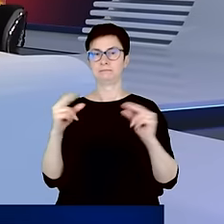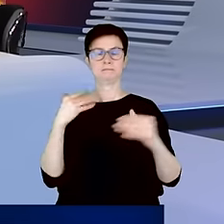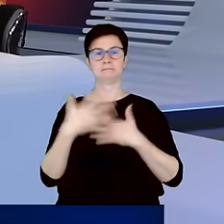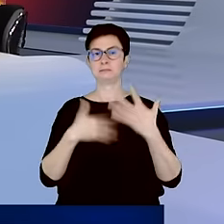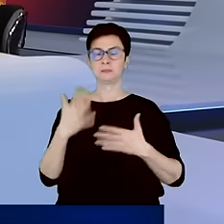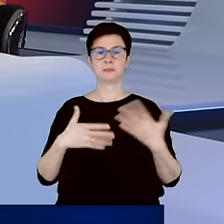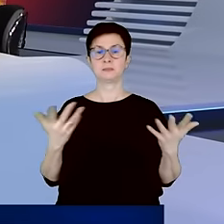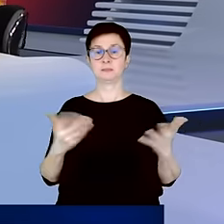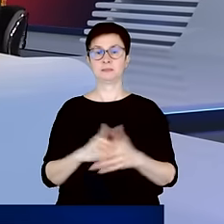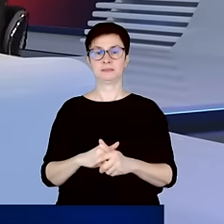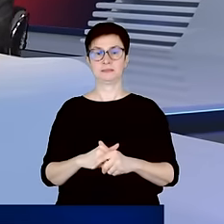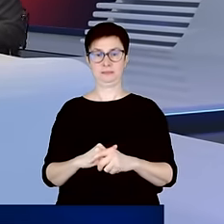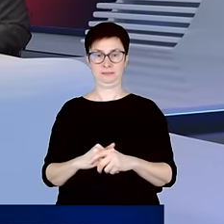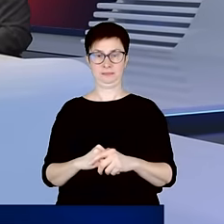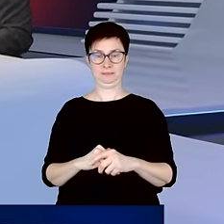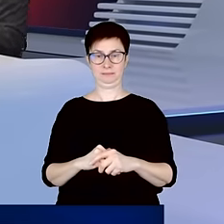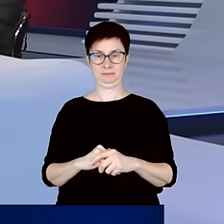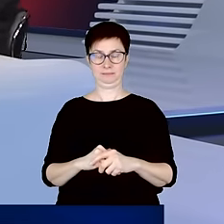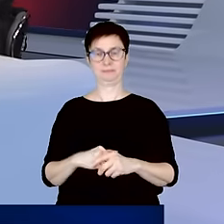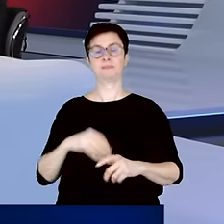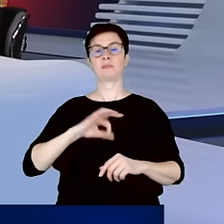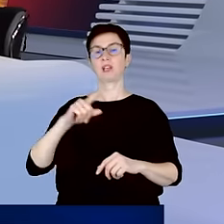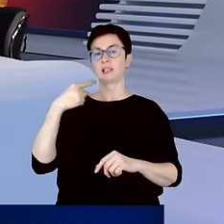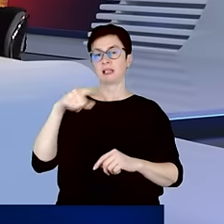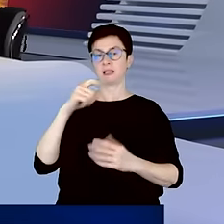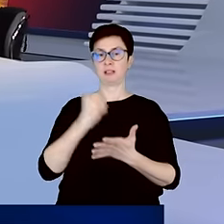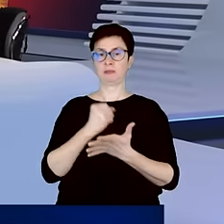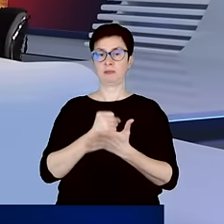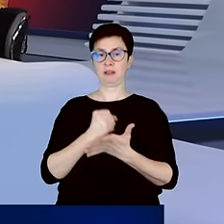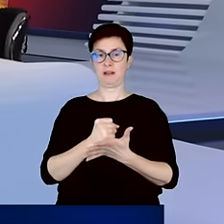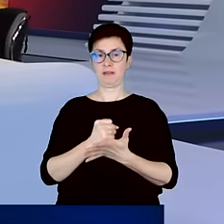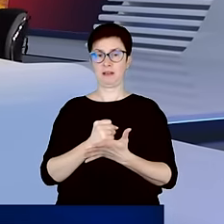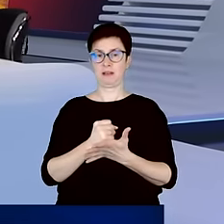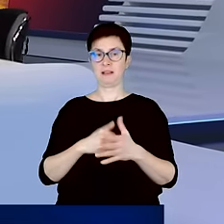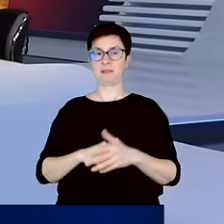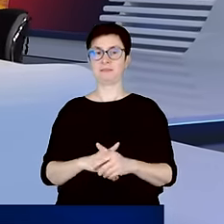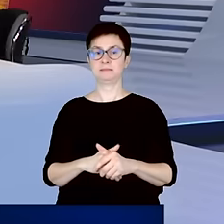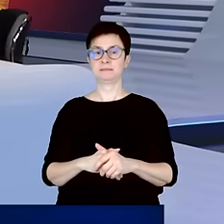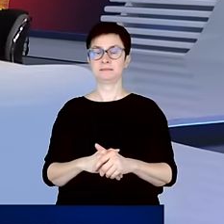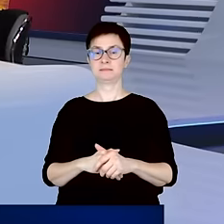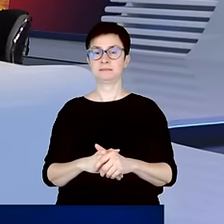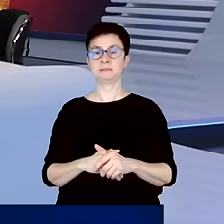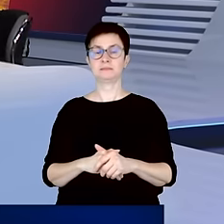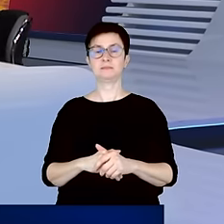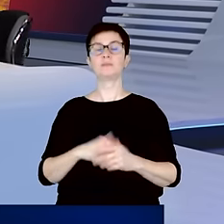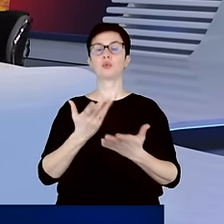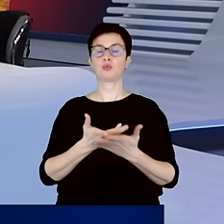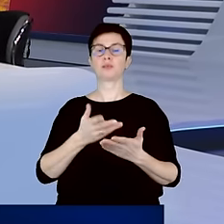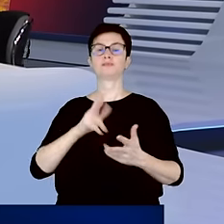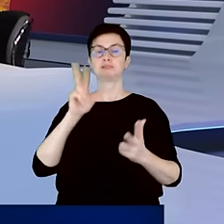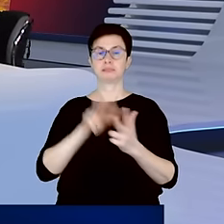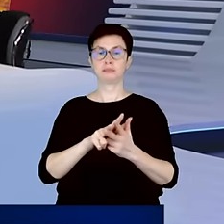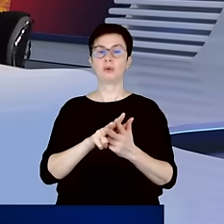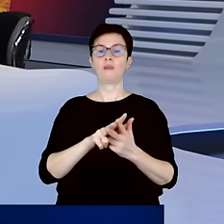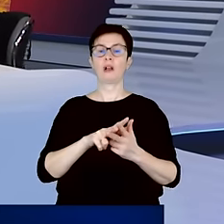Trzeba się doszkolić. Bo chciałem jeszcze naprawdę jeden wątek poruszyć w naszej rozmowie. Uchwalono powstanie komisji, mówiąc